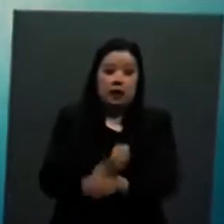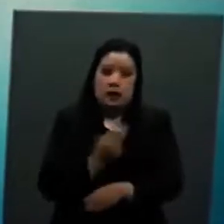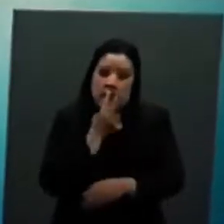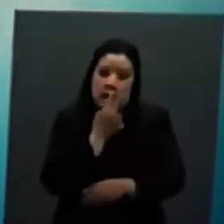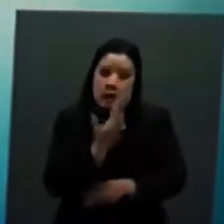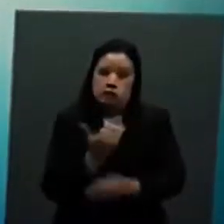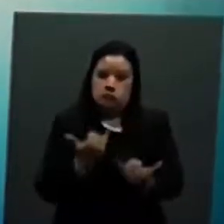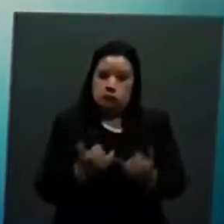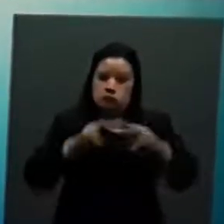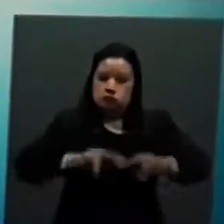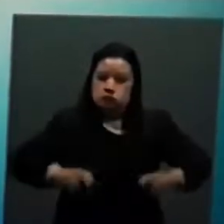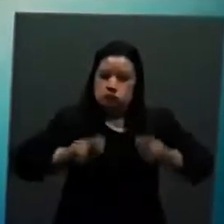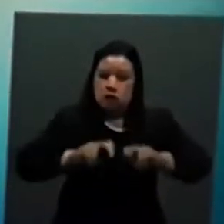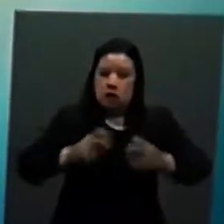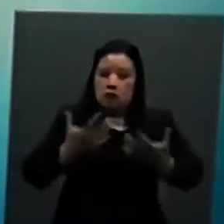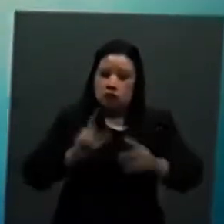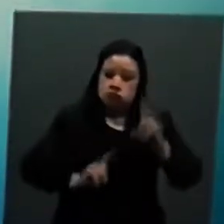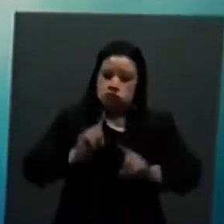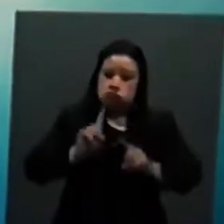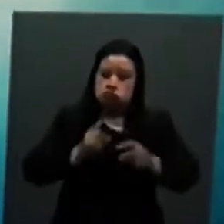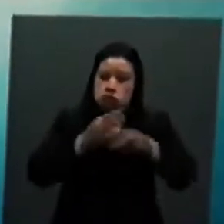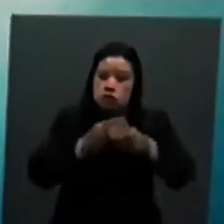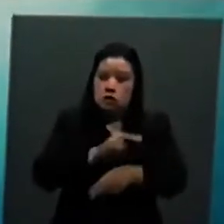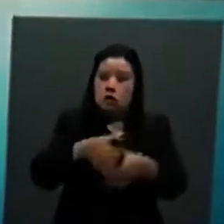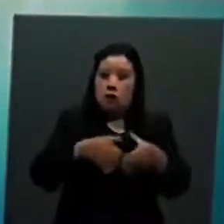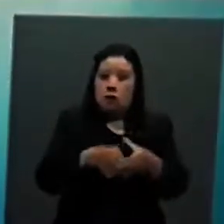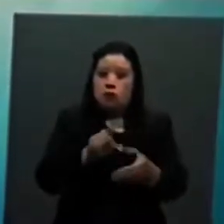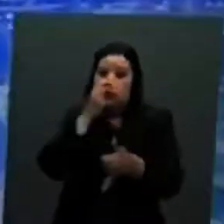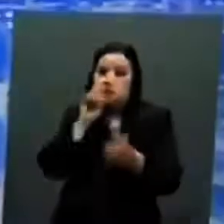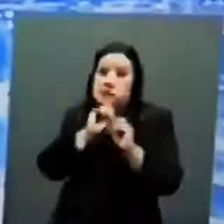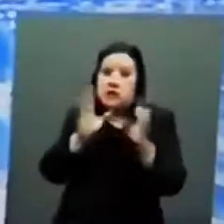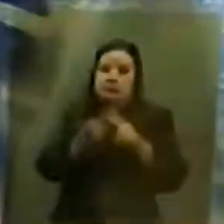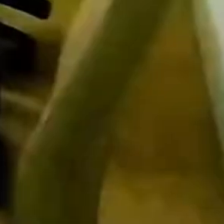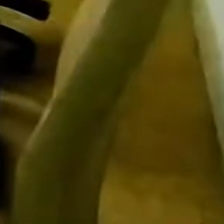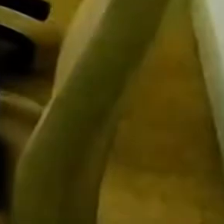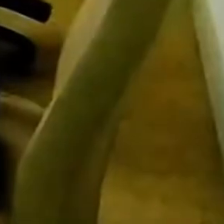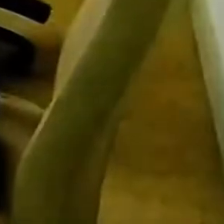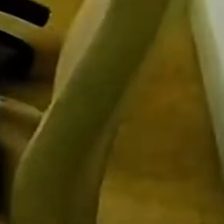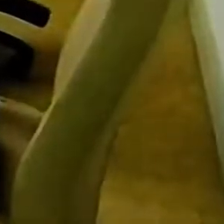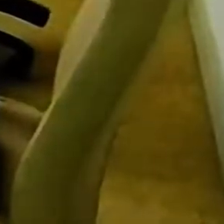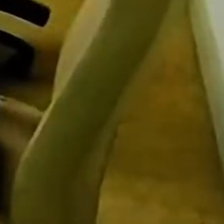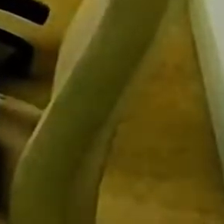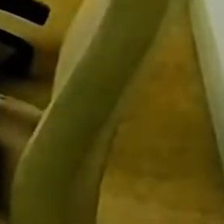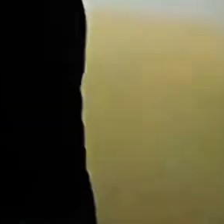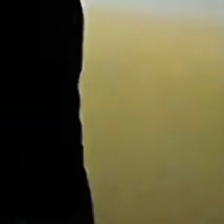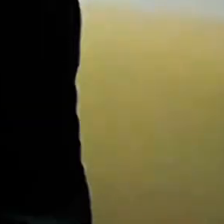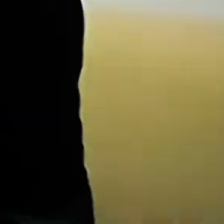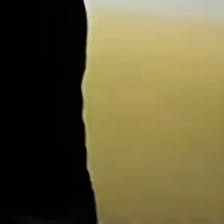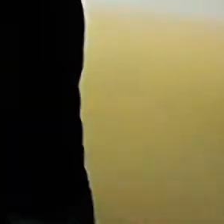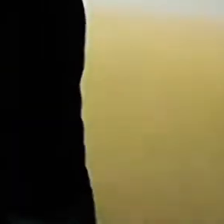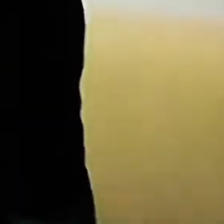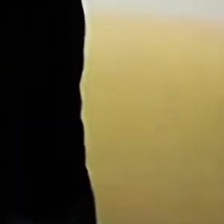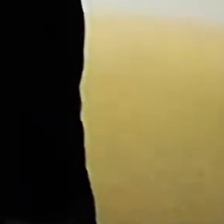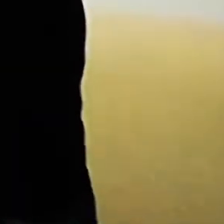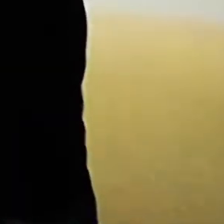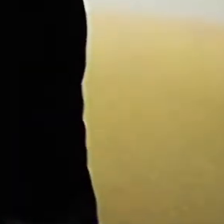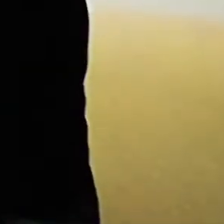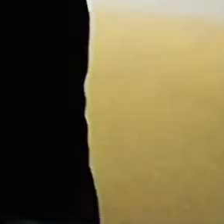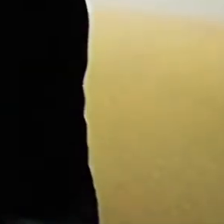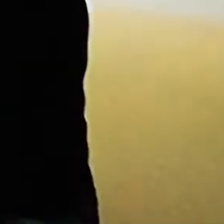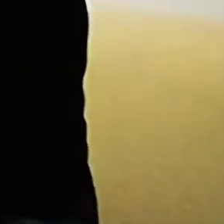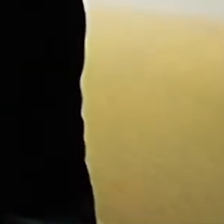ากทางนายแพทย์ยงผู้วรวรรณหัวหน้าศูนย์เชี่ยวชาญเฉพาะทางด้านไวรัสวิทยาคลินิกภาควิชากุมารเวชศาสตร์คณะแพทยศาส